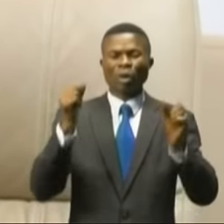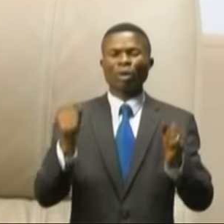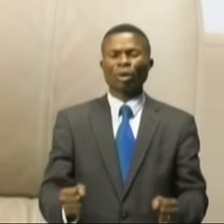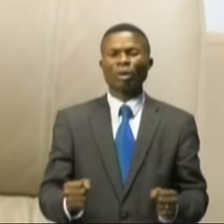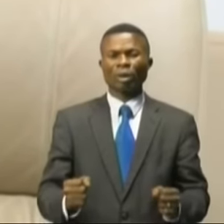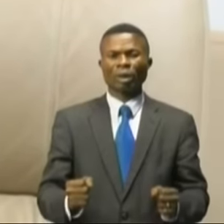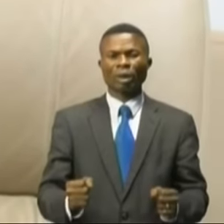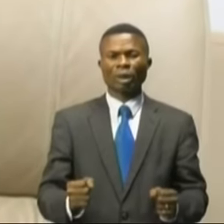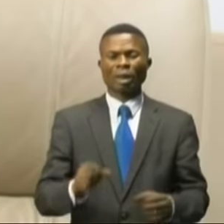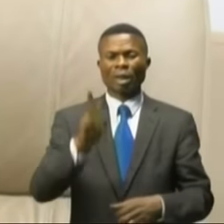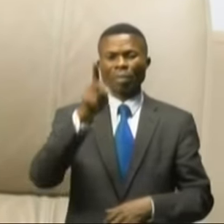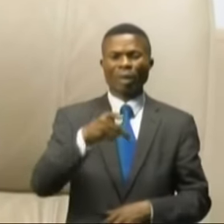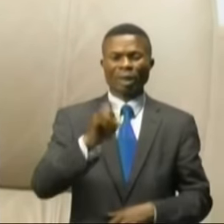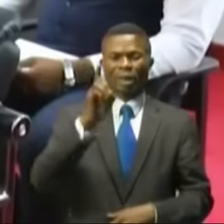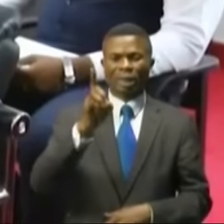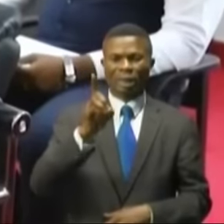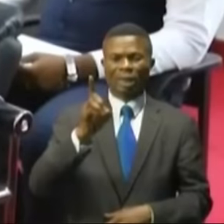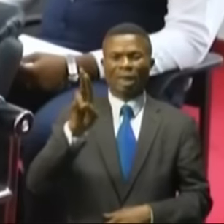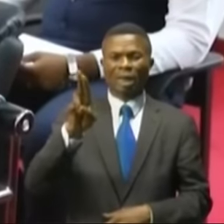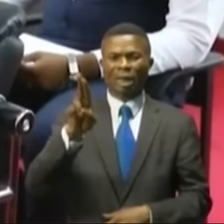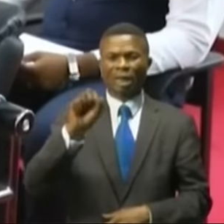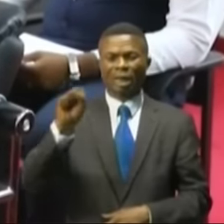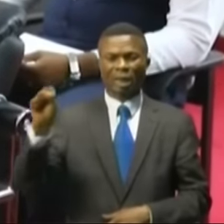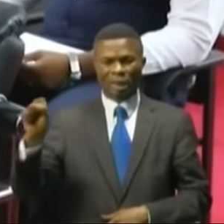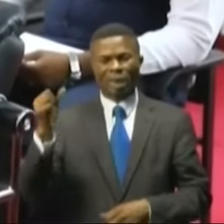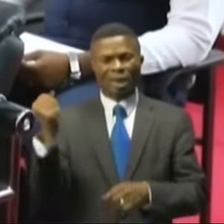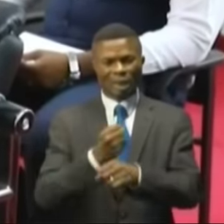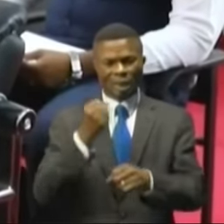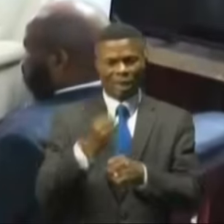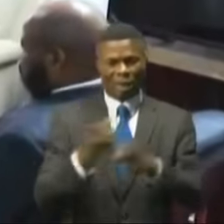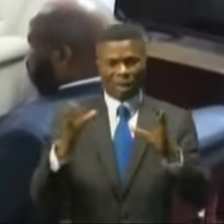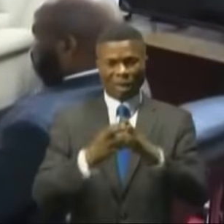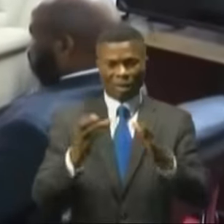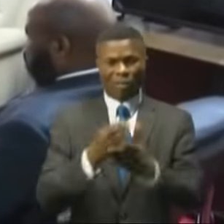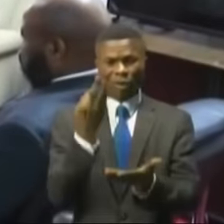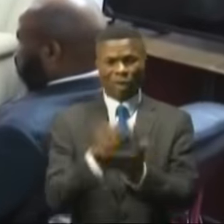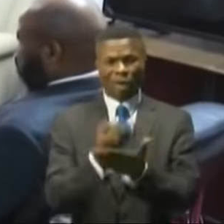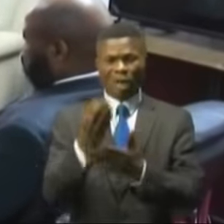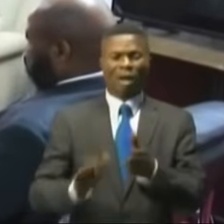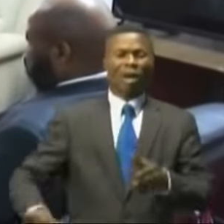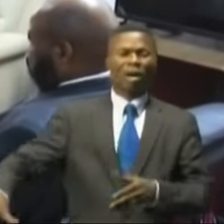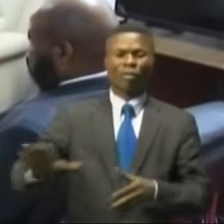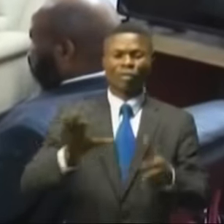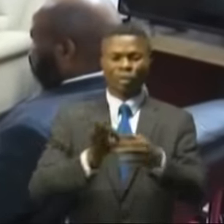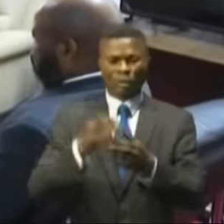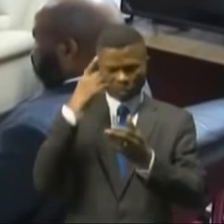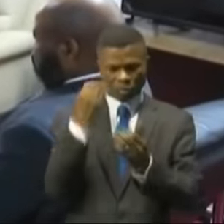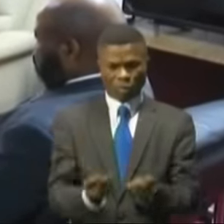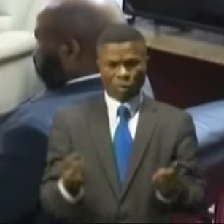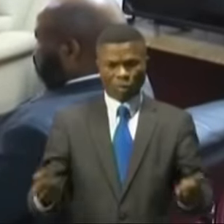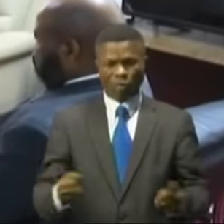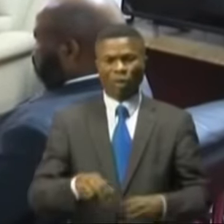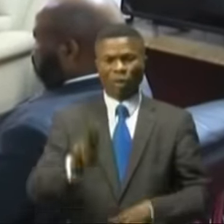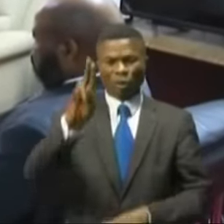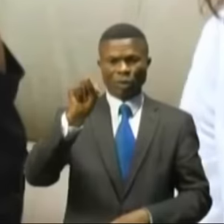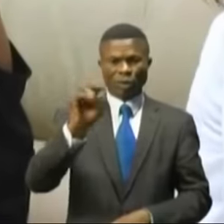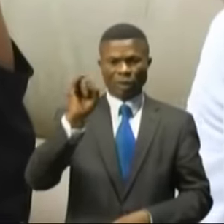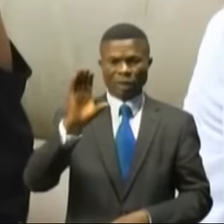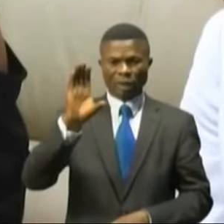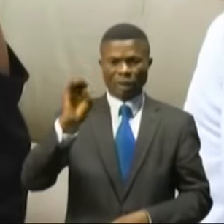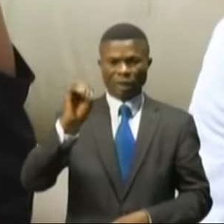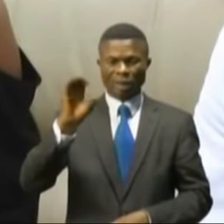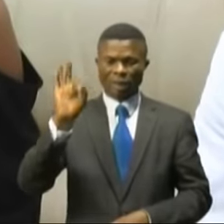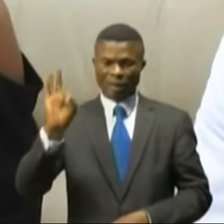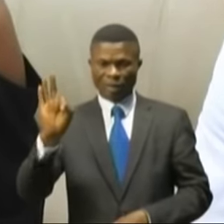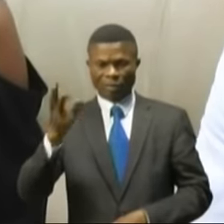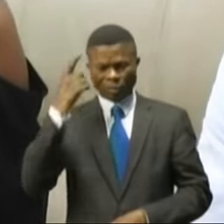stabilisation PDDRCS devraient collaborer et travailler avec le Fonds des Nations Unies pour l'enfance, UNICEF, pour